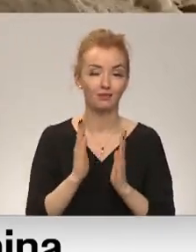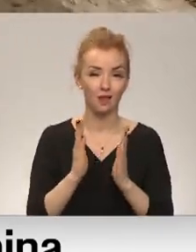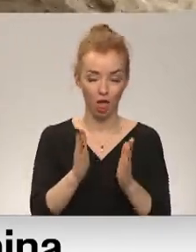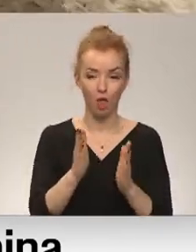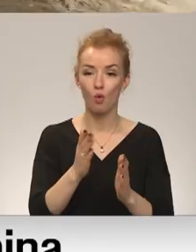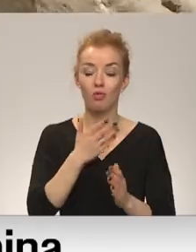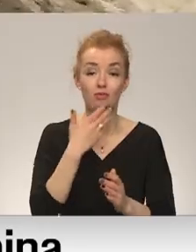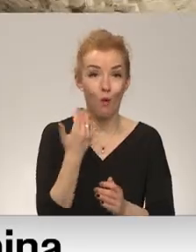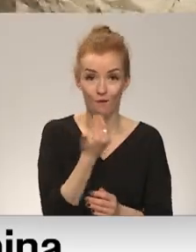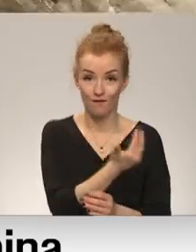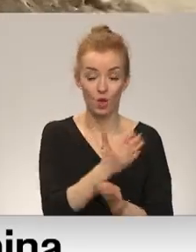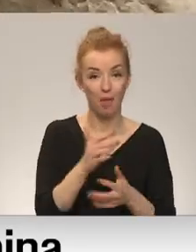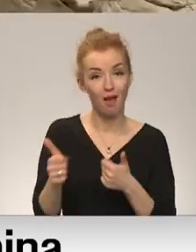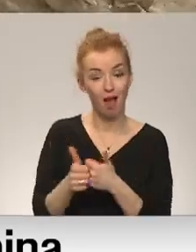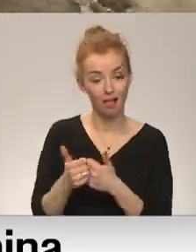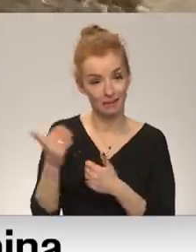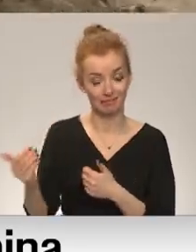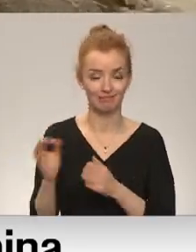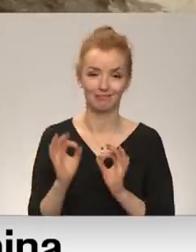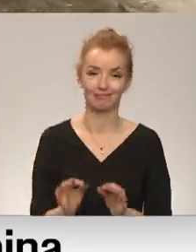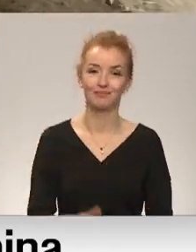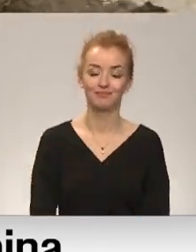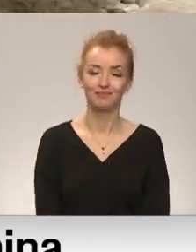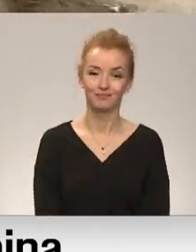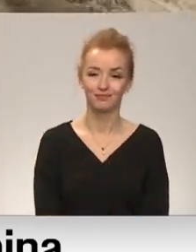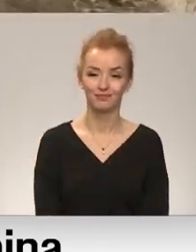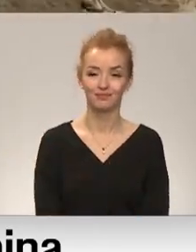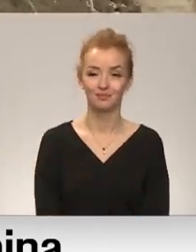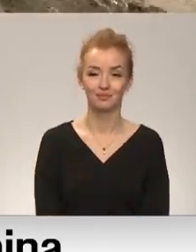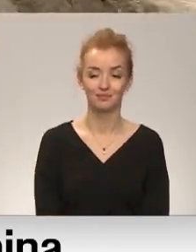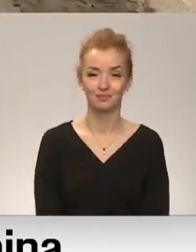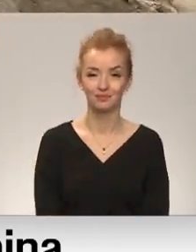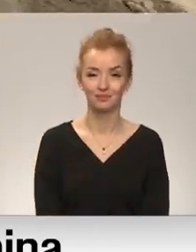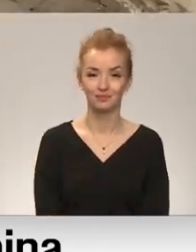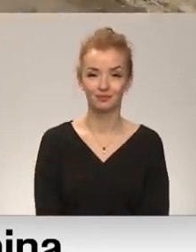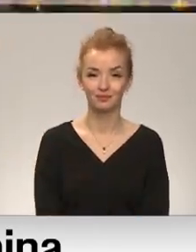atrodas ne viņu, bet kaimiņu novadā. Dinija Jemļanova, Māris Justs, Vidzemes televīzija.